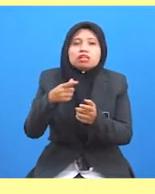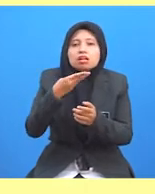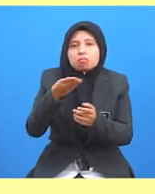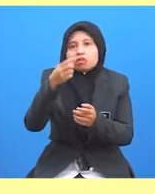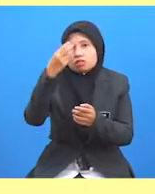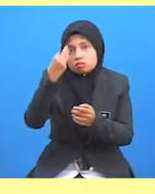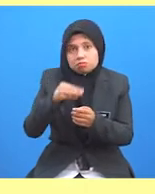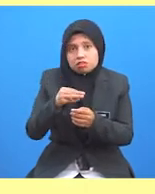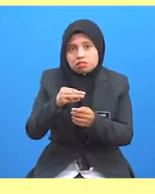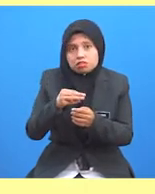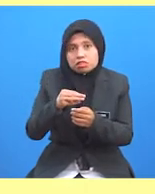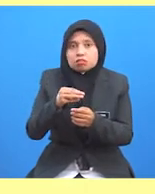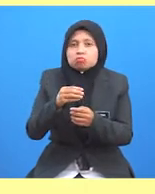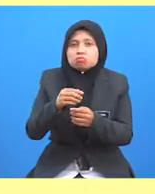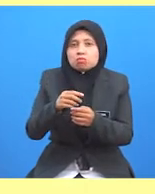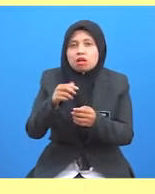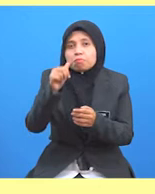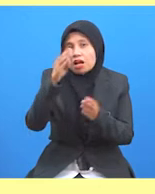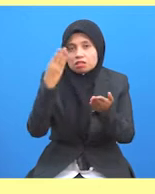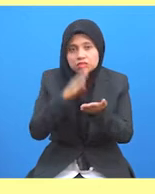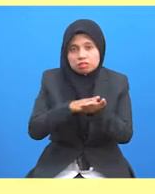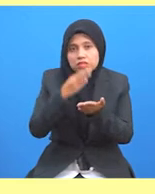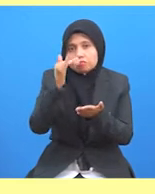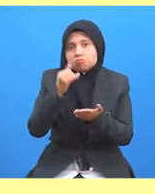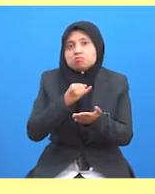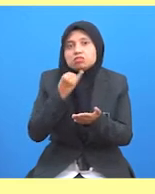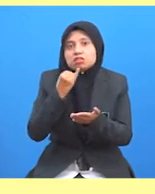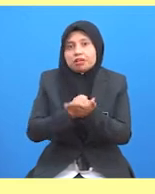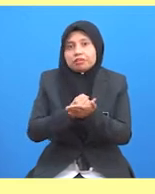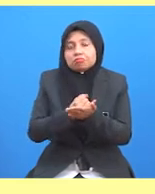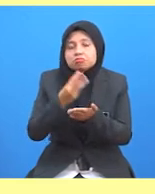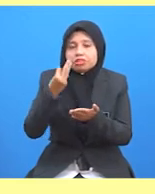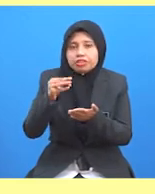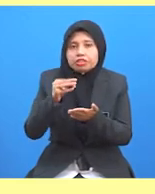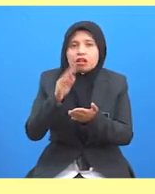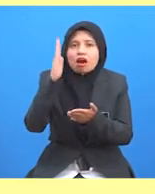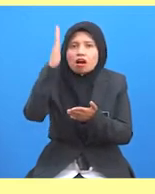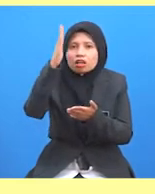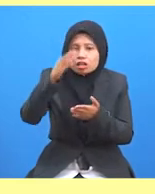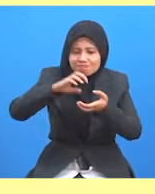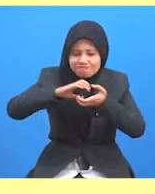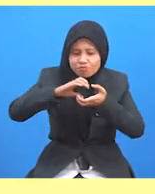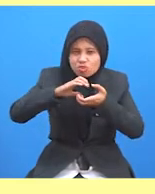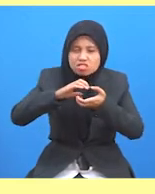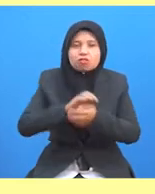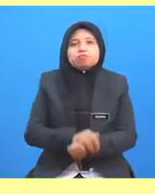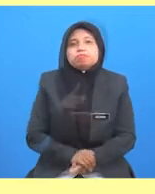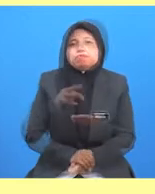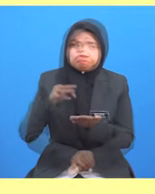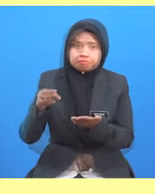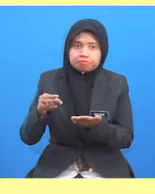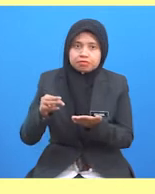adalah bagi mereka azab seksa yang berat, dan rancangan jahat mereka akan rosak